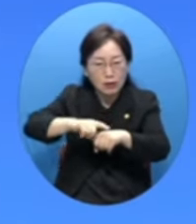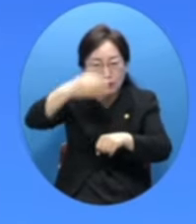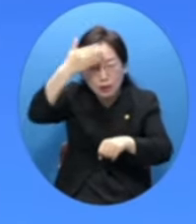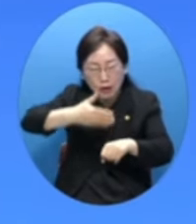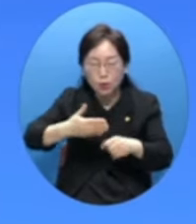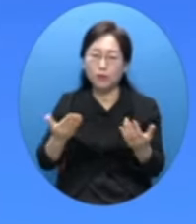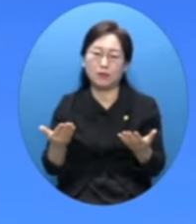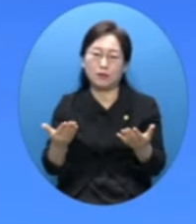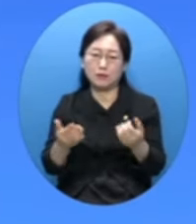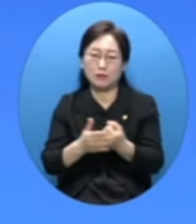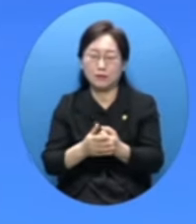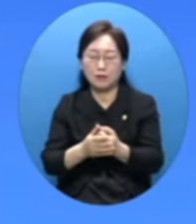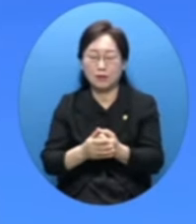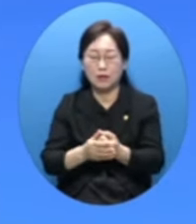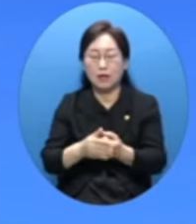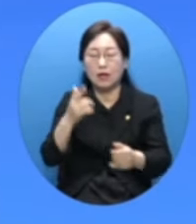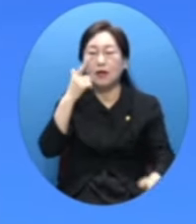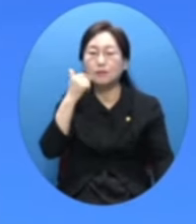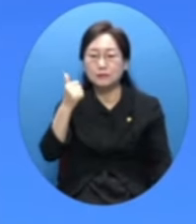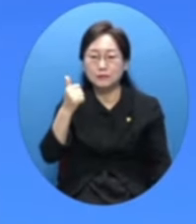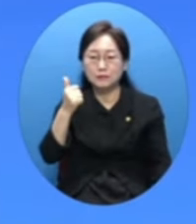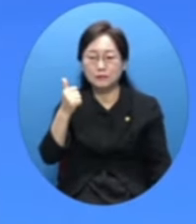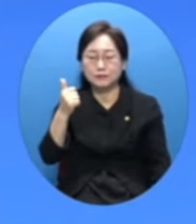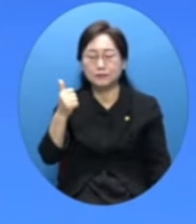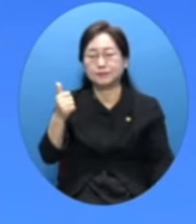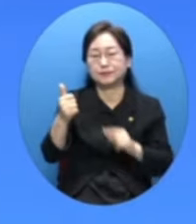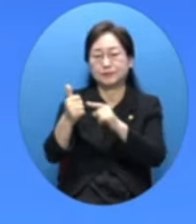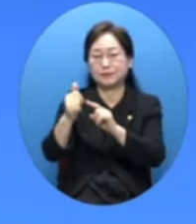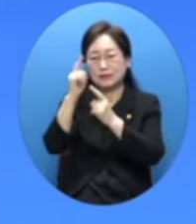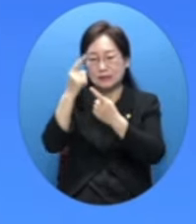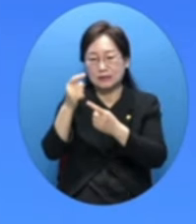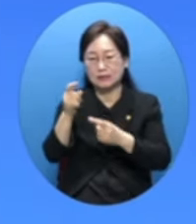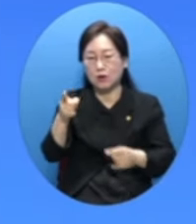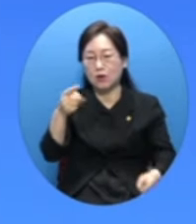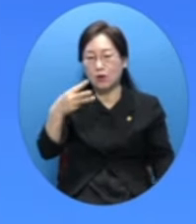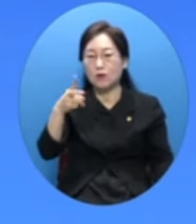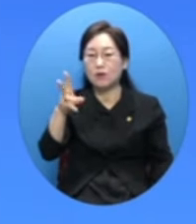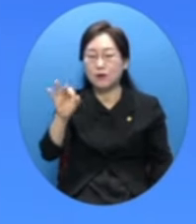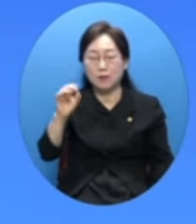당시 한국 최고의 지성으로 불렸던 아버지 이어령 박사가